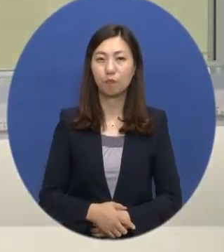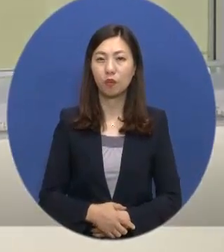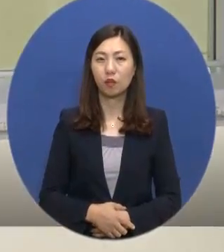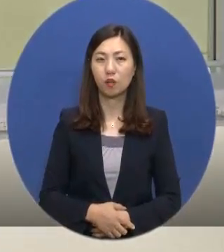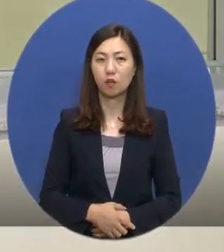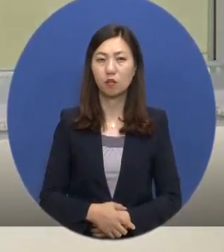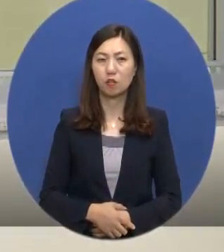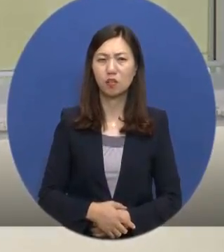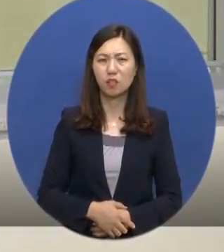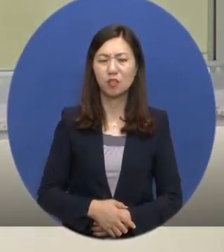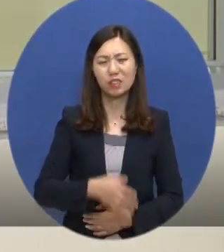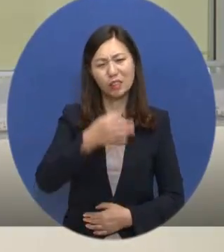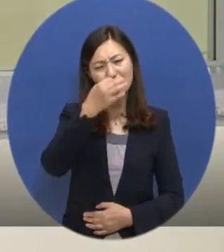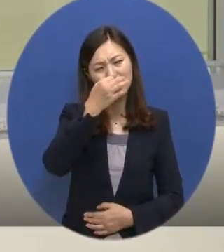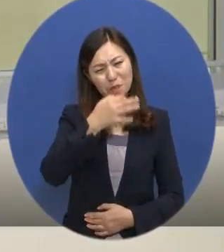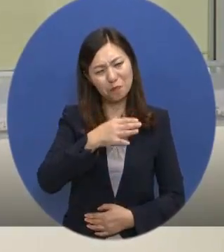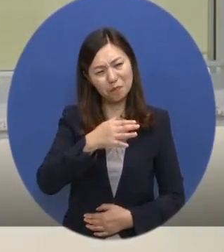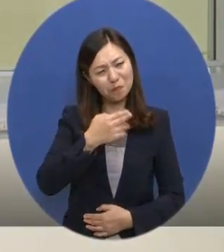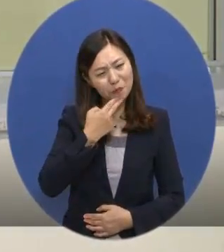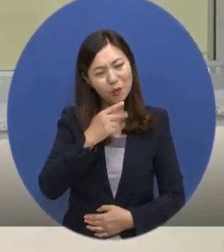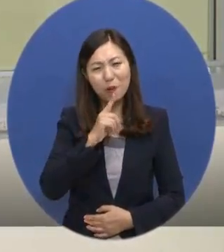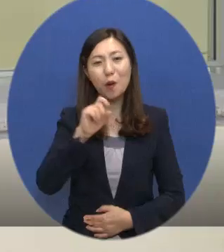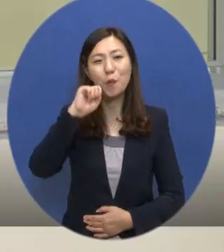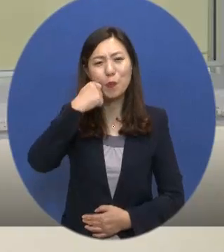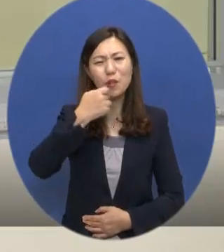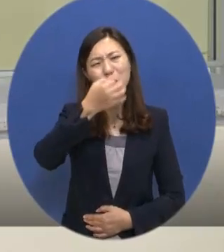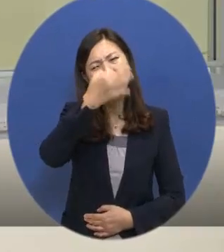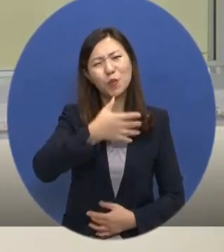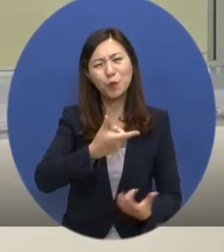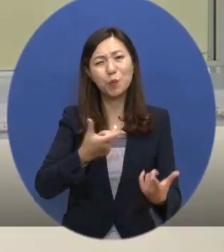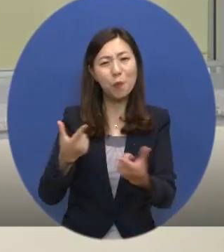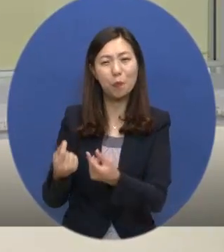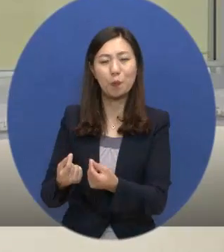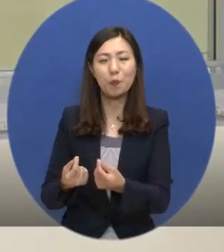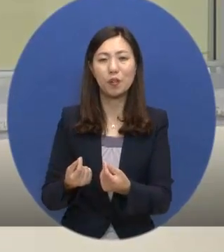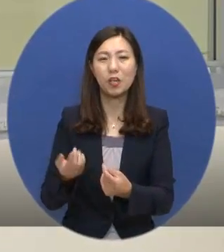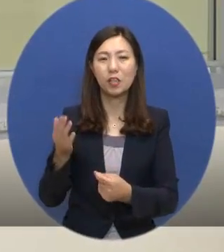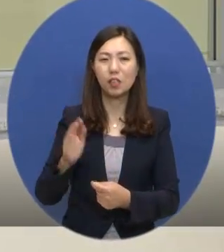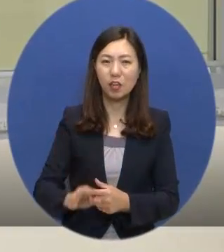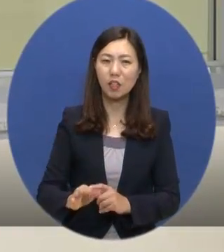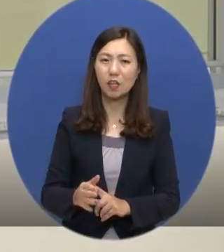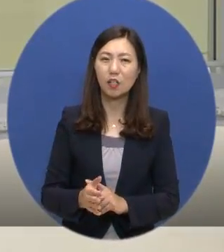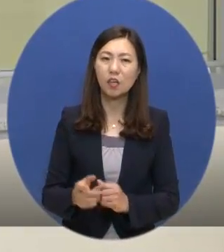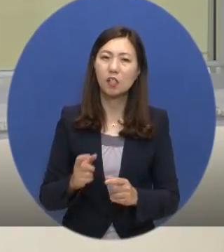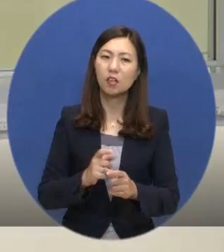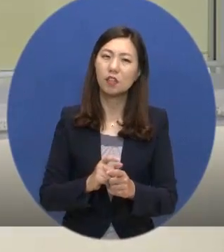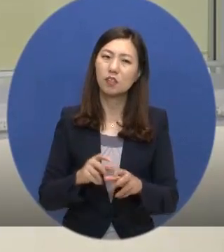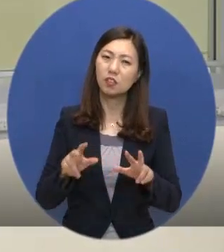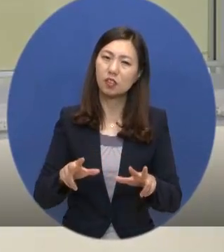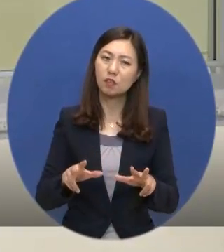안 힘들다 그러면 안 되고요. 힘든 거는 다 힘든 거고 그래도 좀